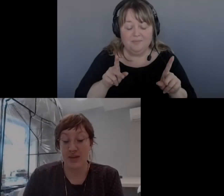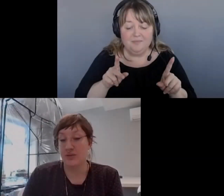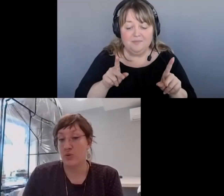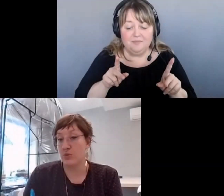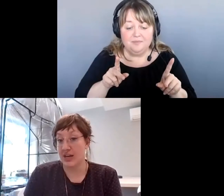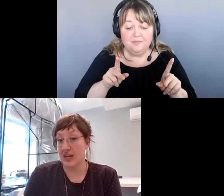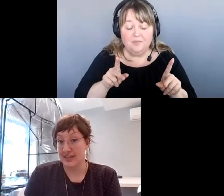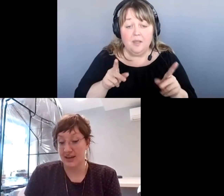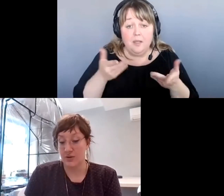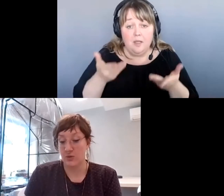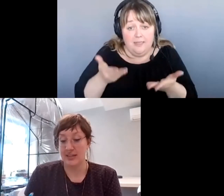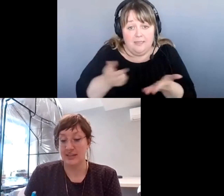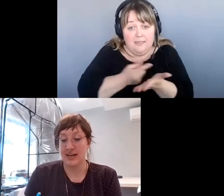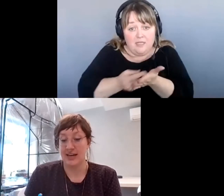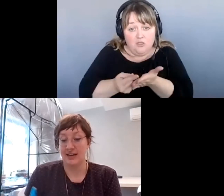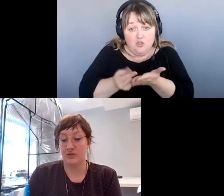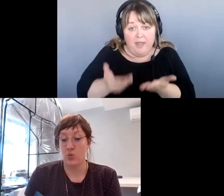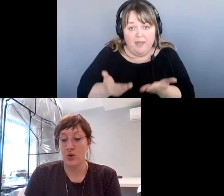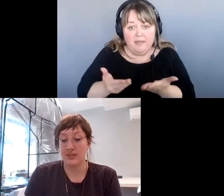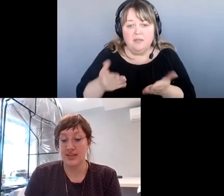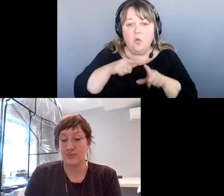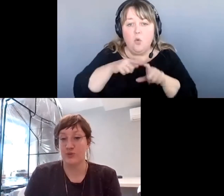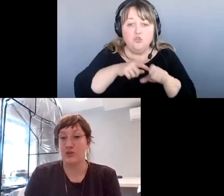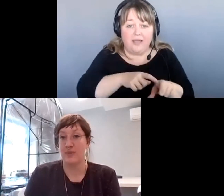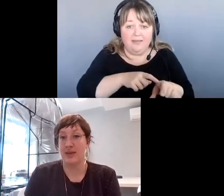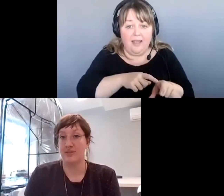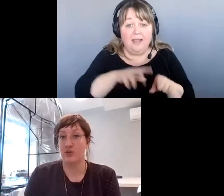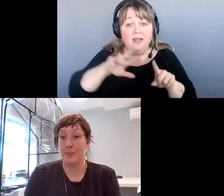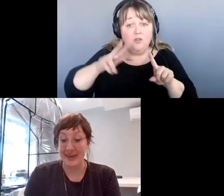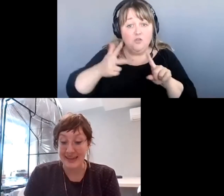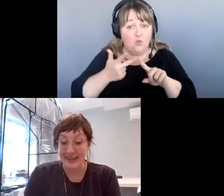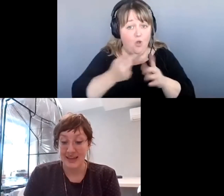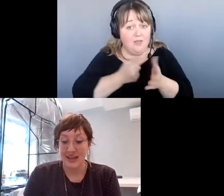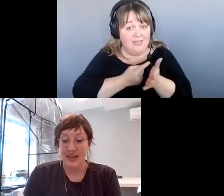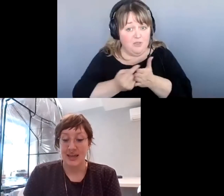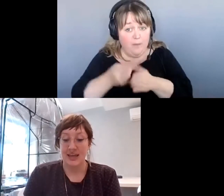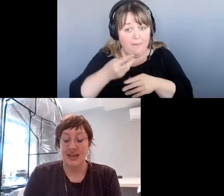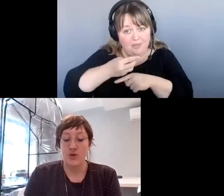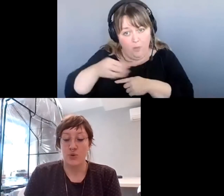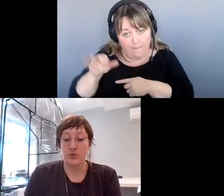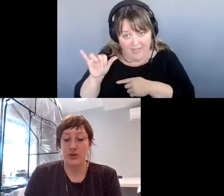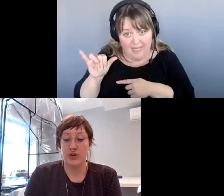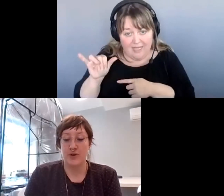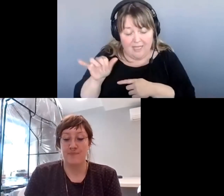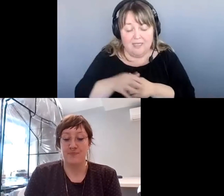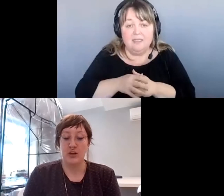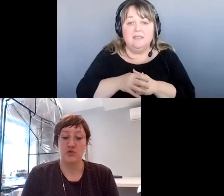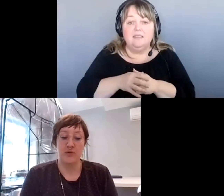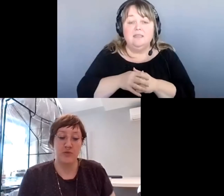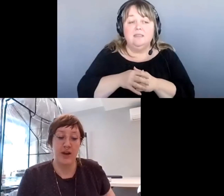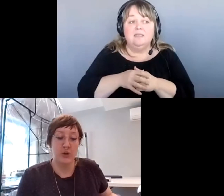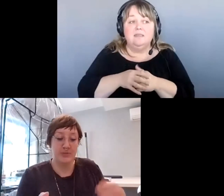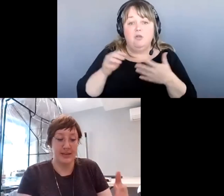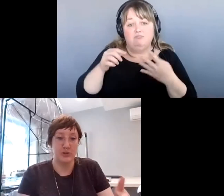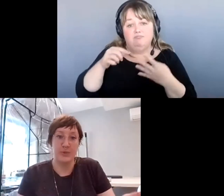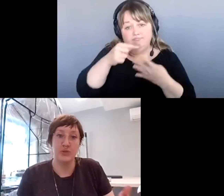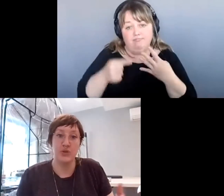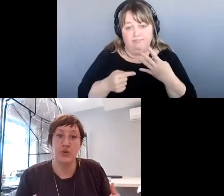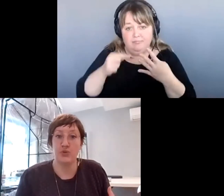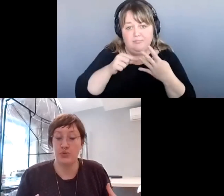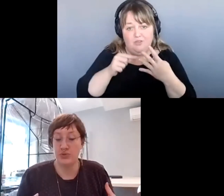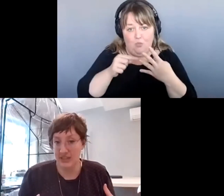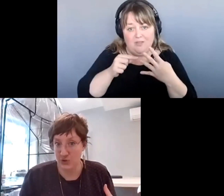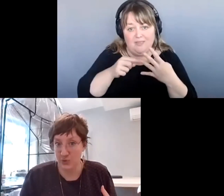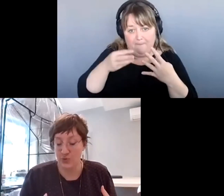Cette semaine au jardin, on est à la troisième semaine de mi. Et donc, je vais vous faire un petit résumé